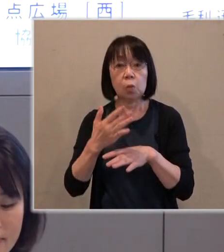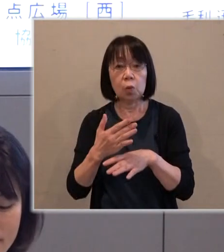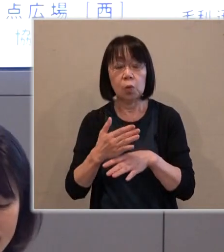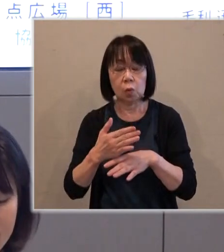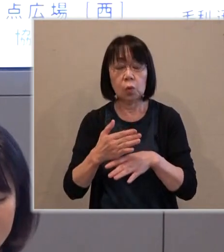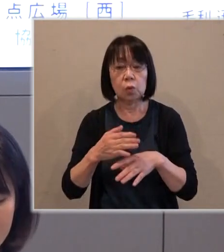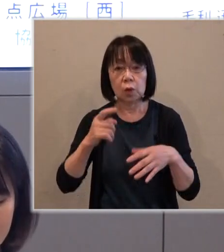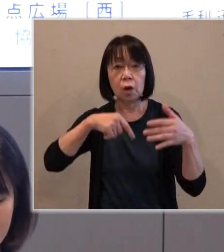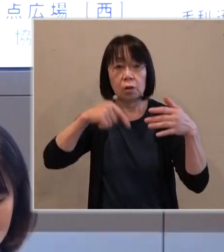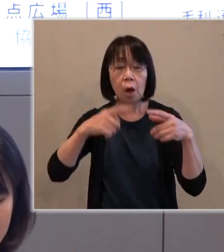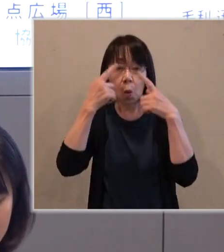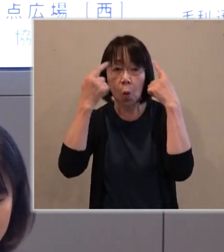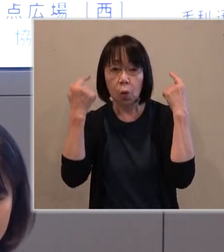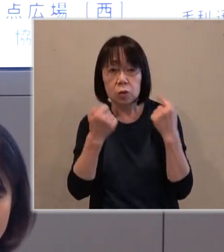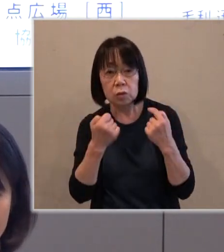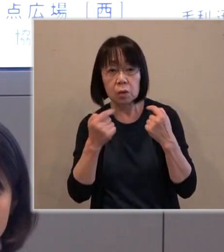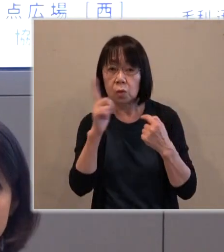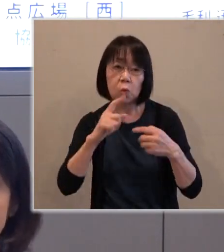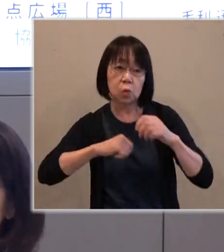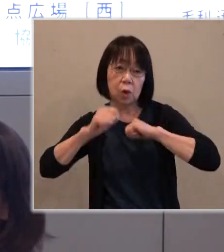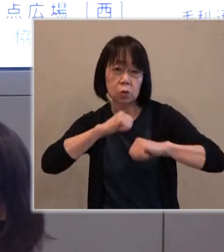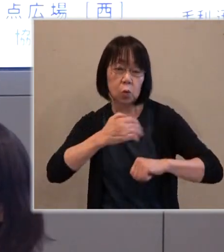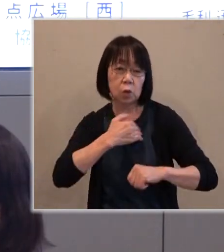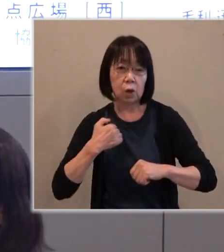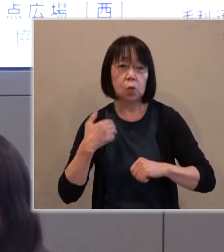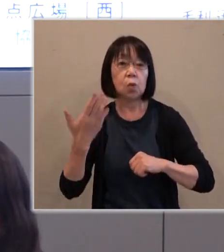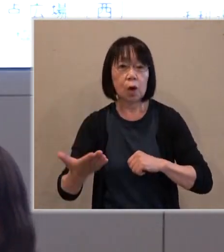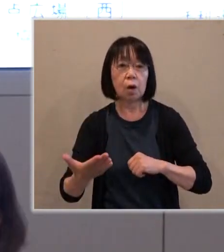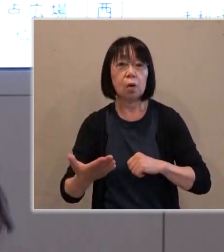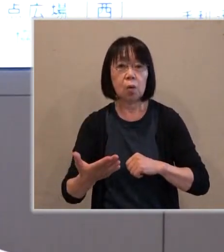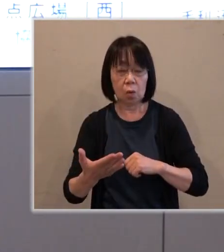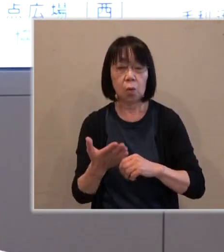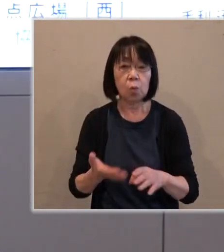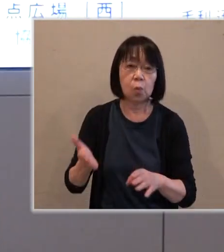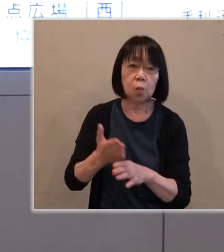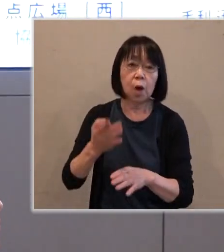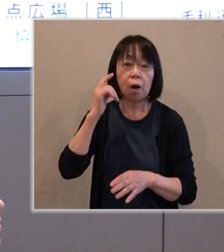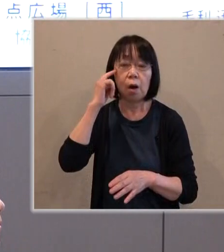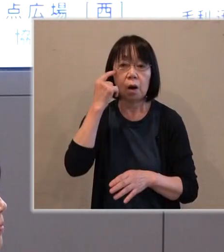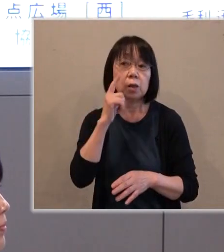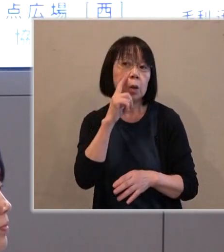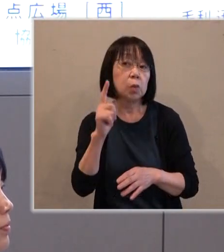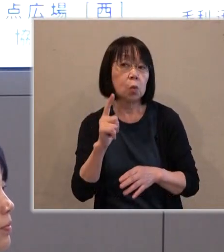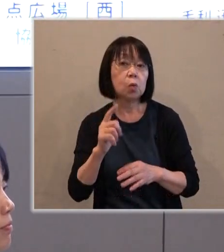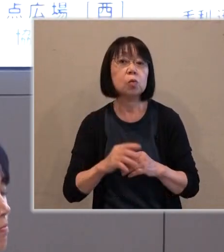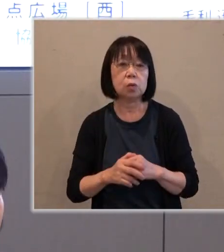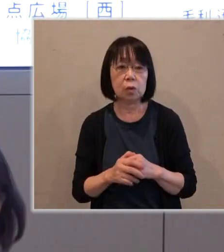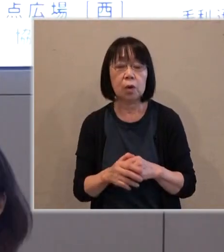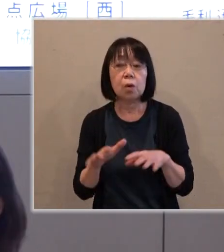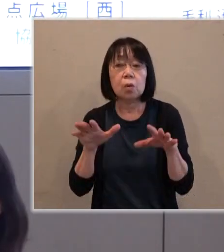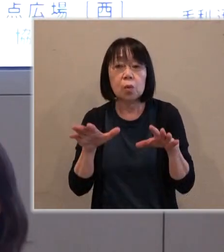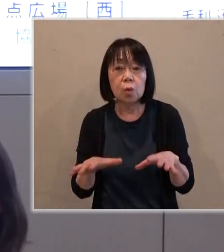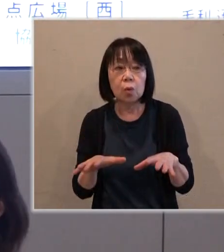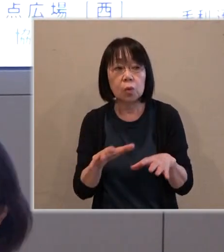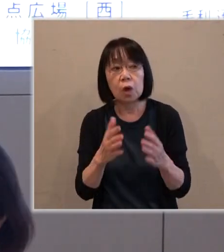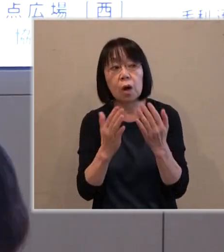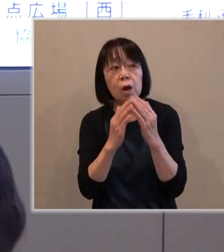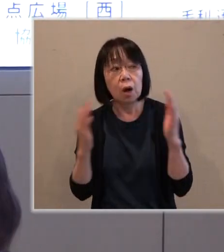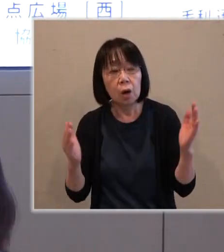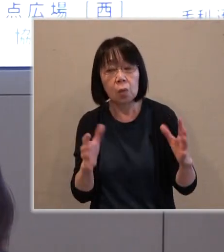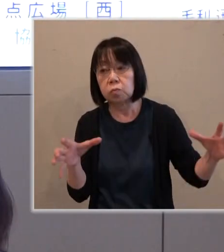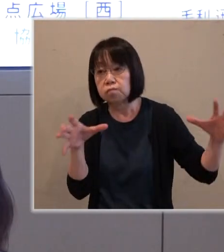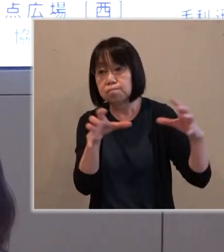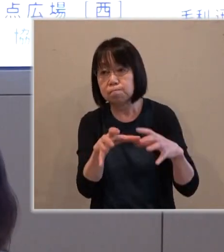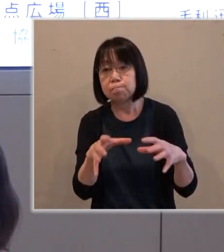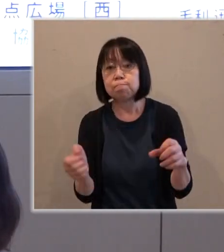していけるのかという視点で、一度考えてみようと、そういうふうなところを、考えていくために、本日このような会を設置させていただきました